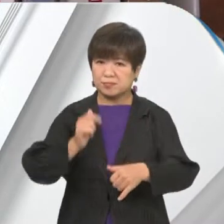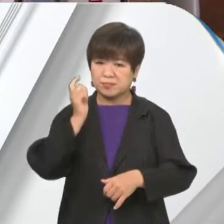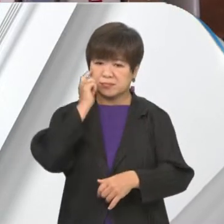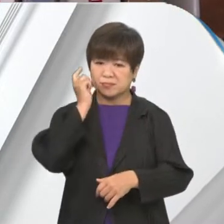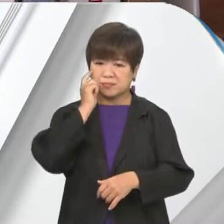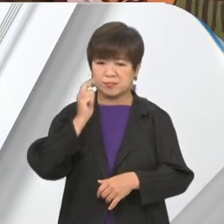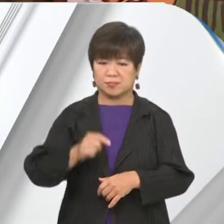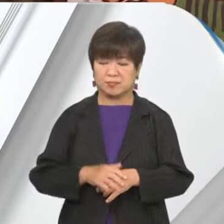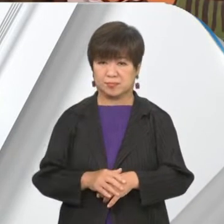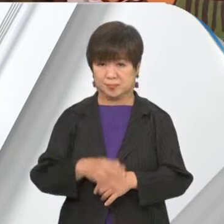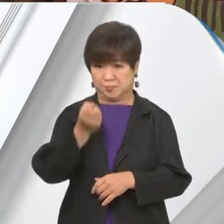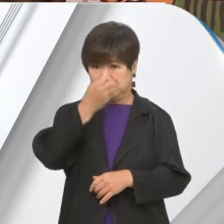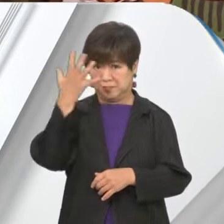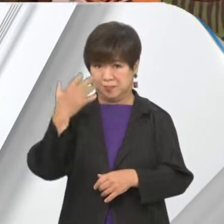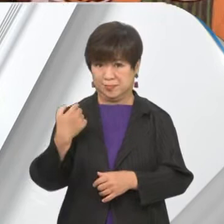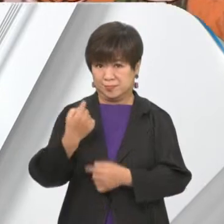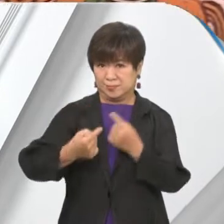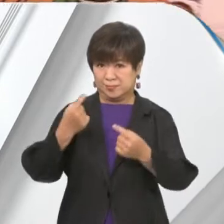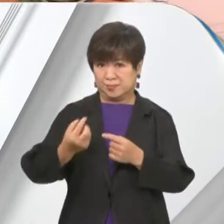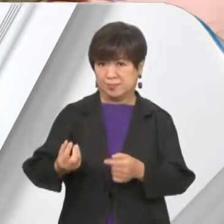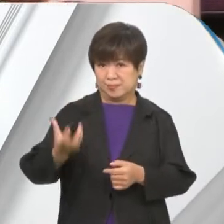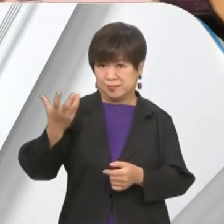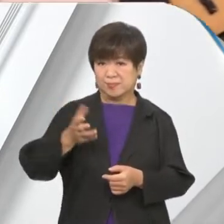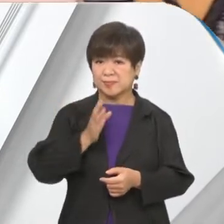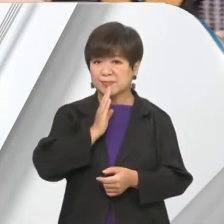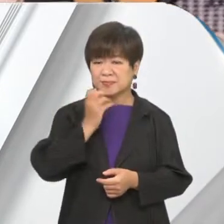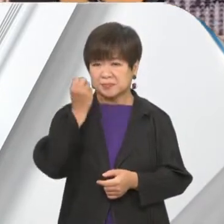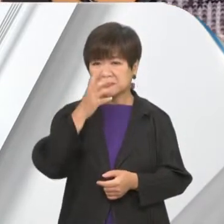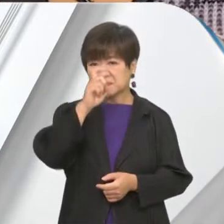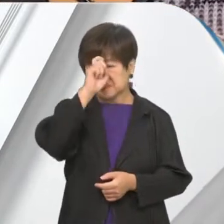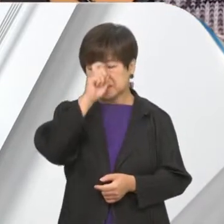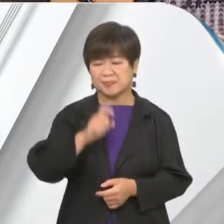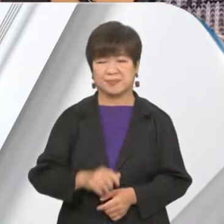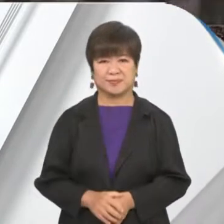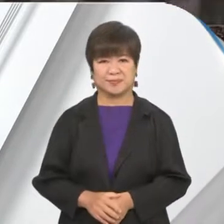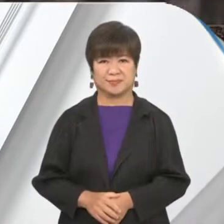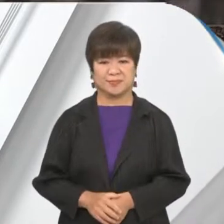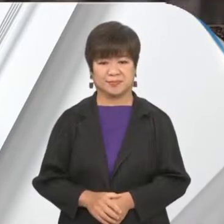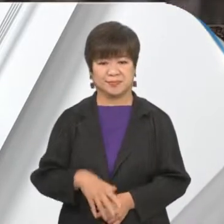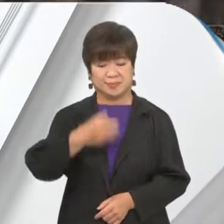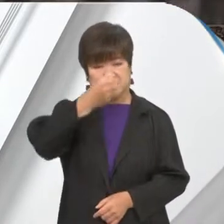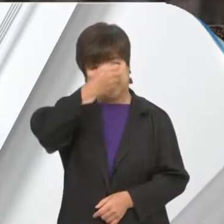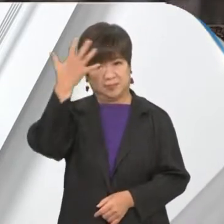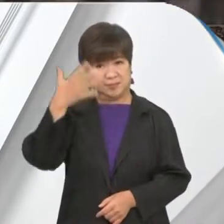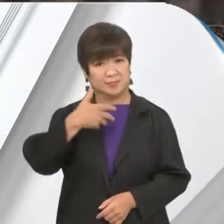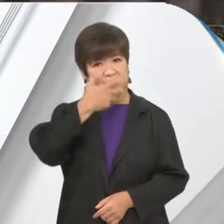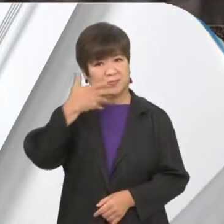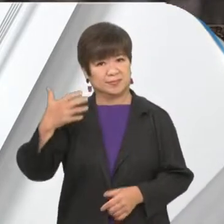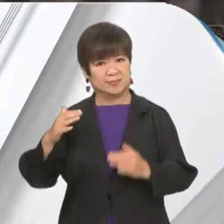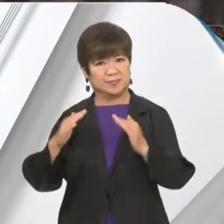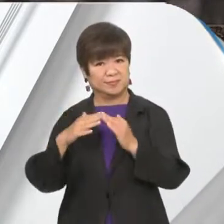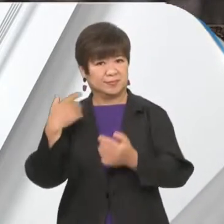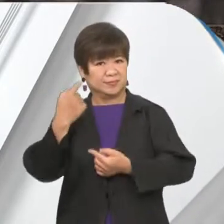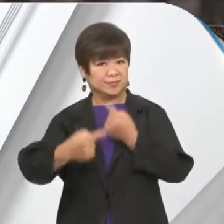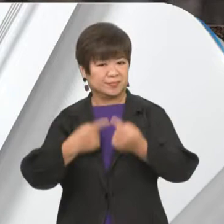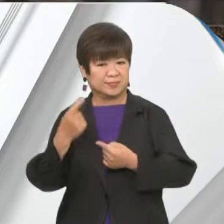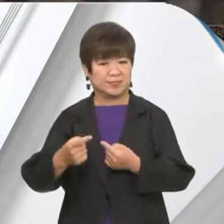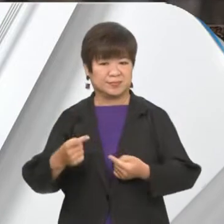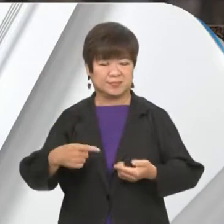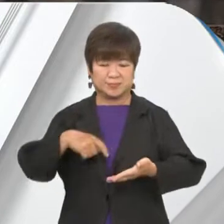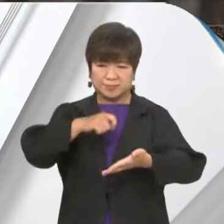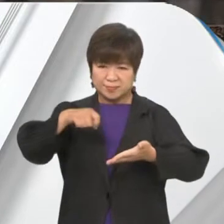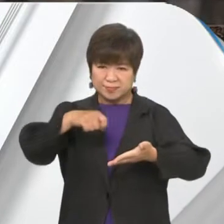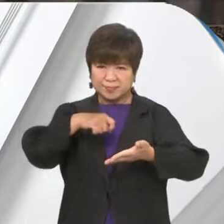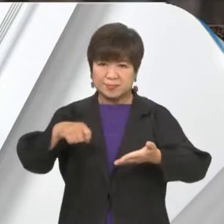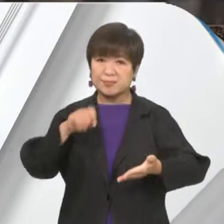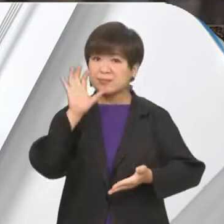陆续的投入，是客家流行音乐的希望。 那啲后生的音乐家的参与创作越来越多